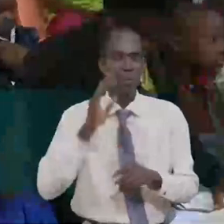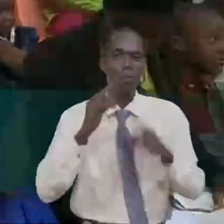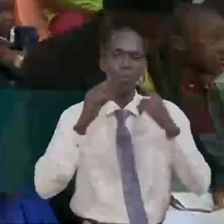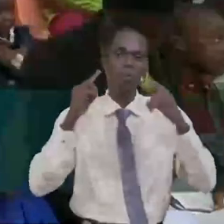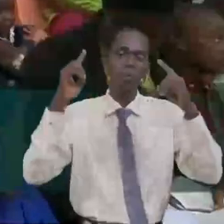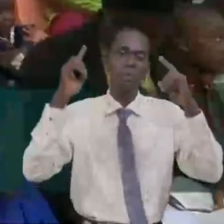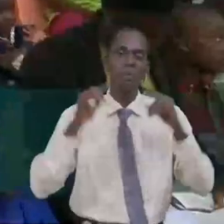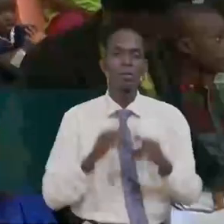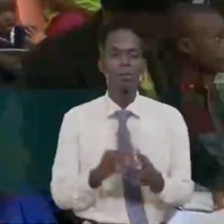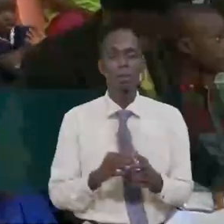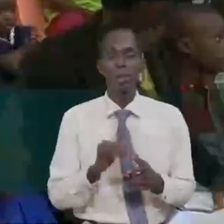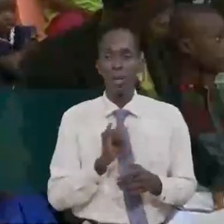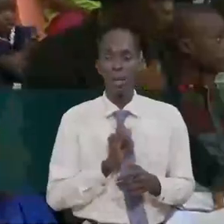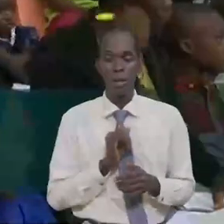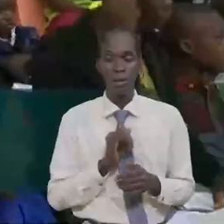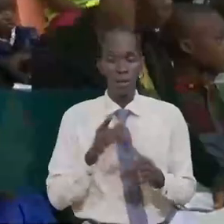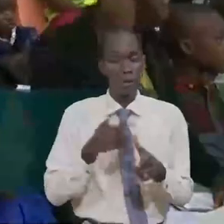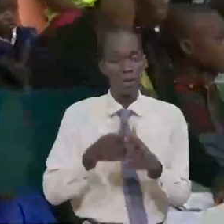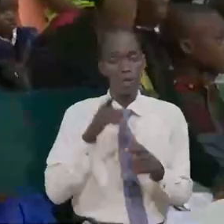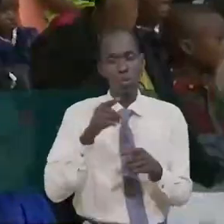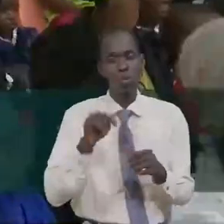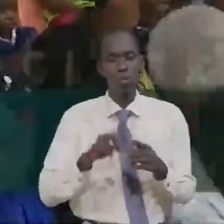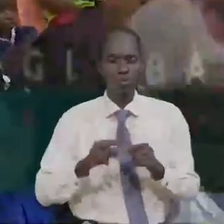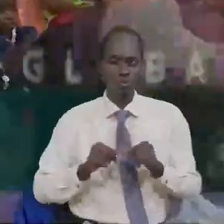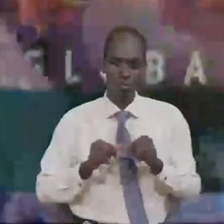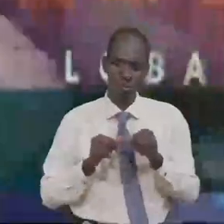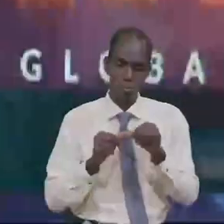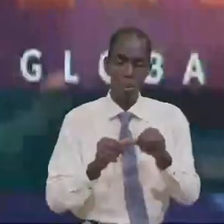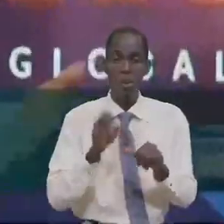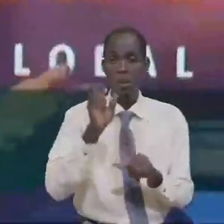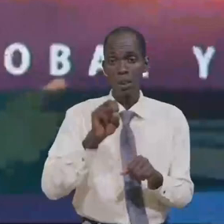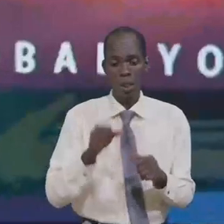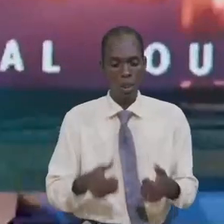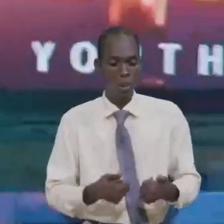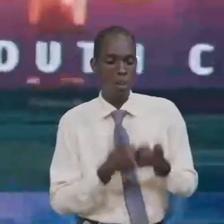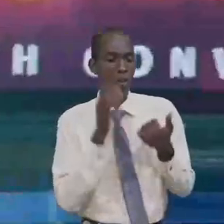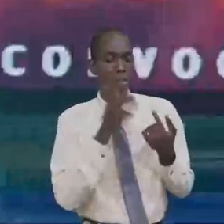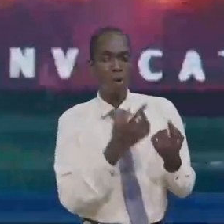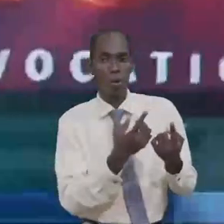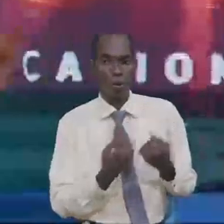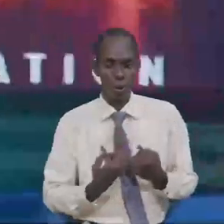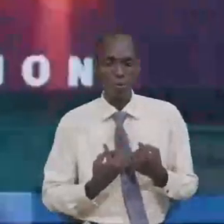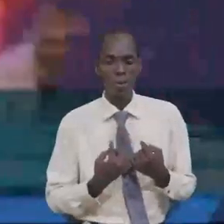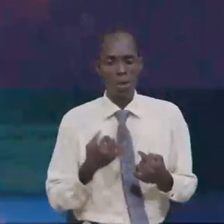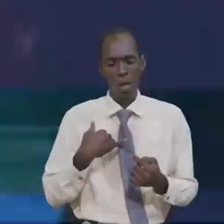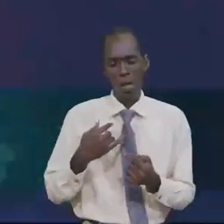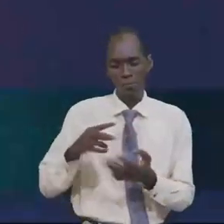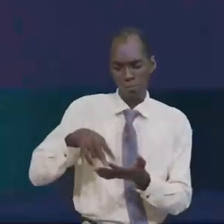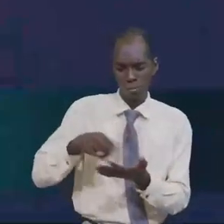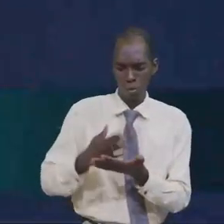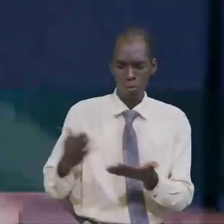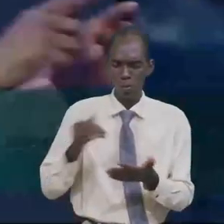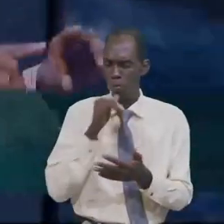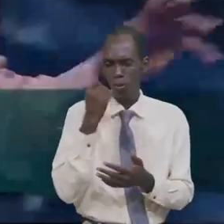et tu persévère les défis vont venir je lis ceci je ne comprends pas lui encore